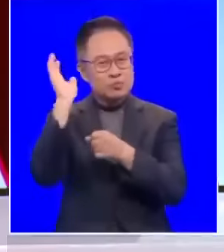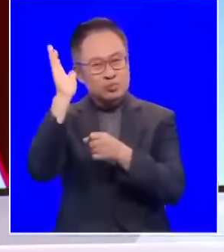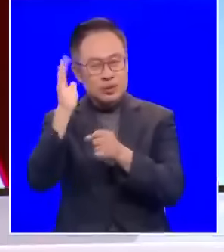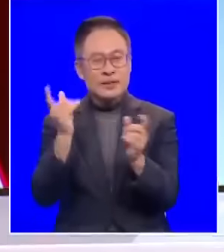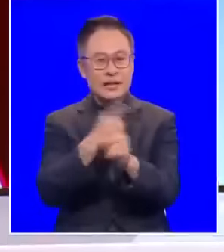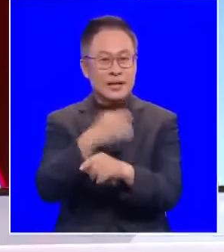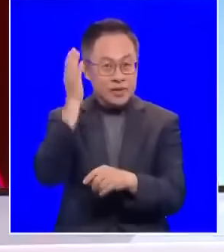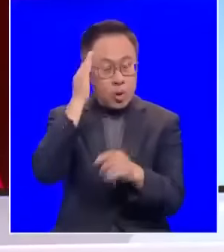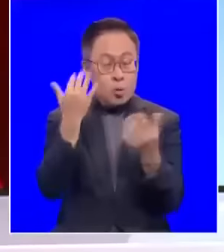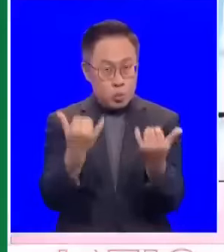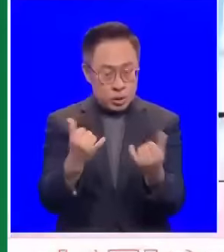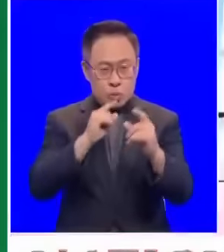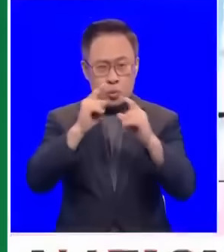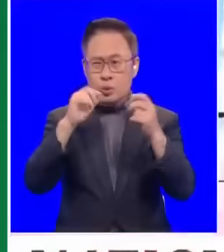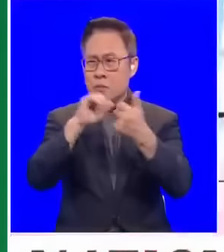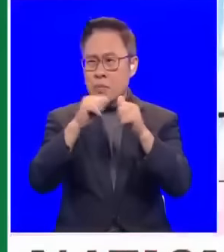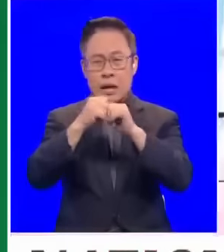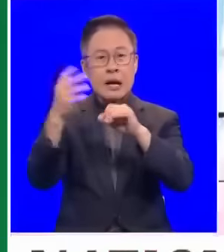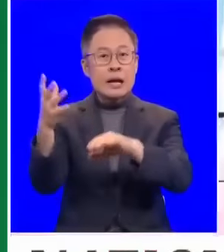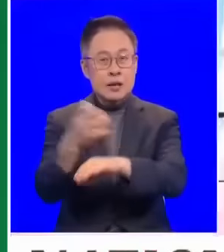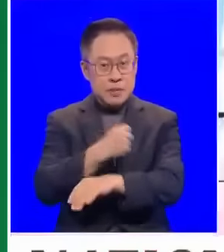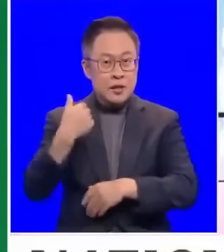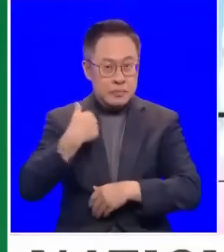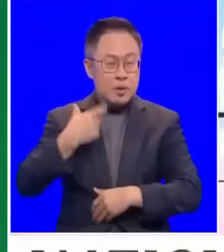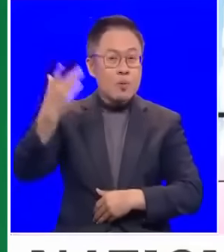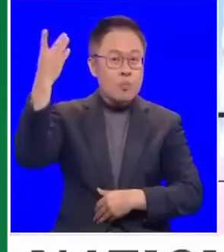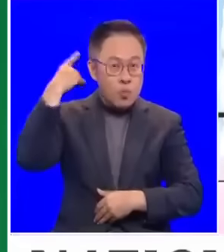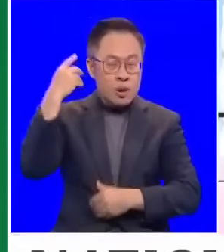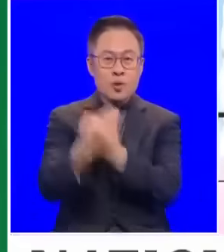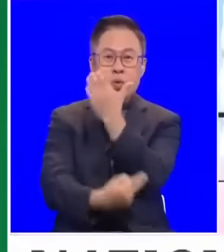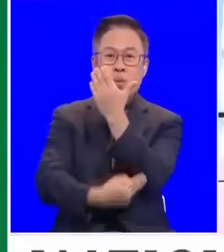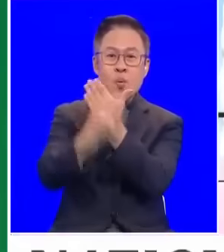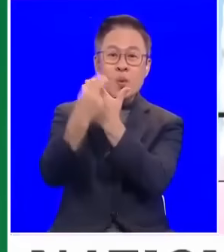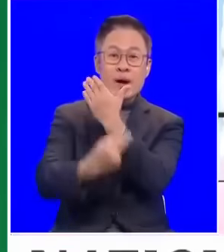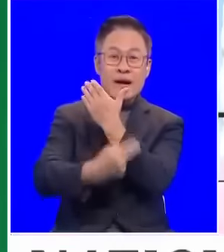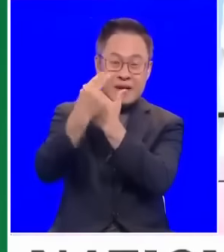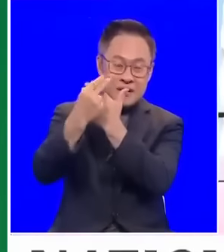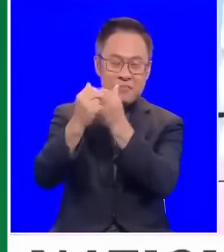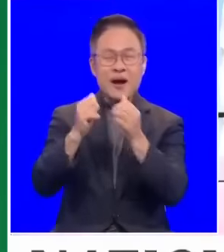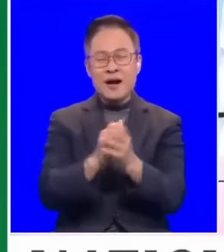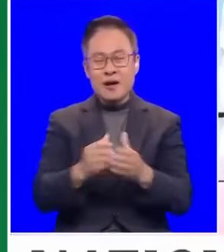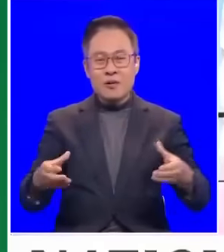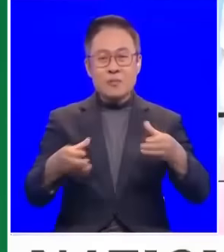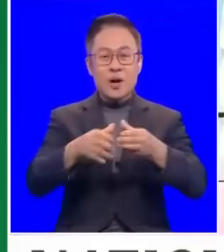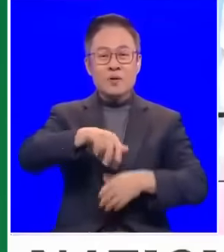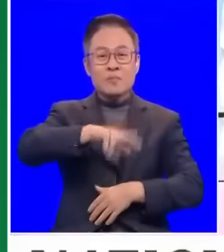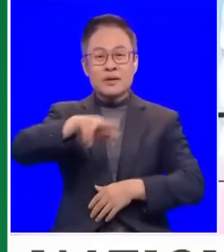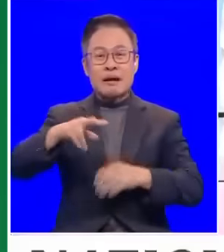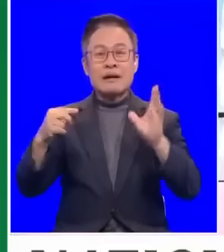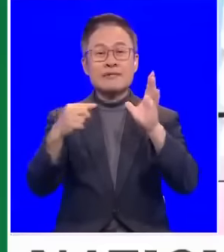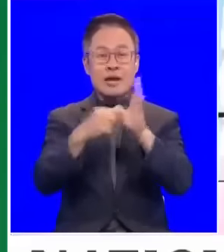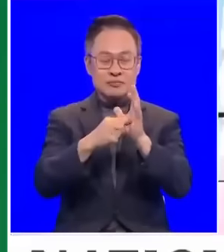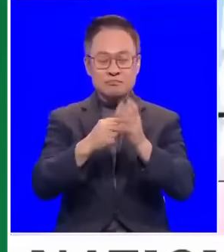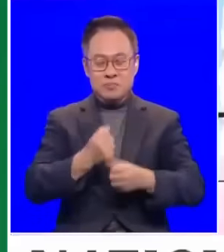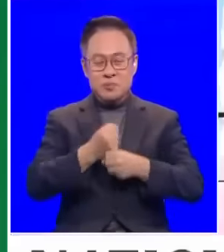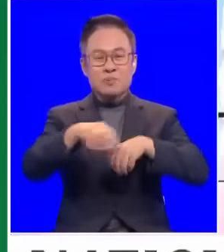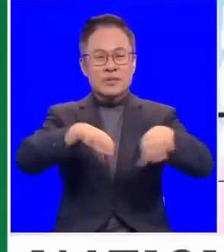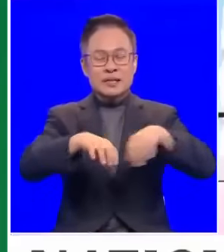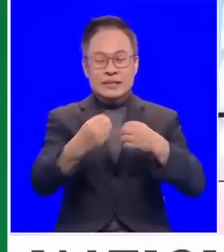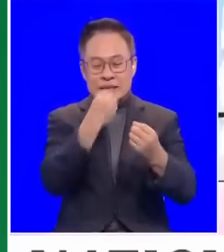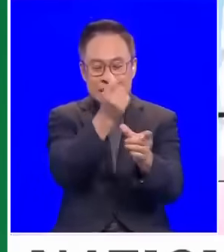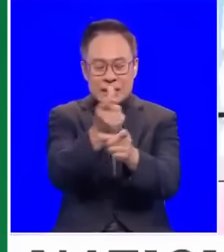องของการเมืองเมื่อวานนี้มื้อค่ำที่โรงแรมโรสวูดโอ้โหเห็นว่าดินเนอร์กันแบบชื่นมื่นถึงแม้ประเด็นที่คุยกันจะ